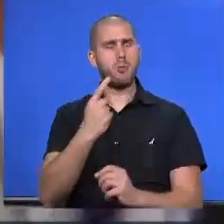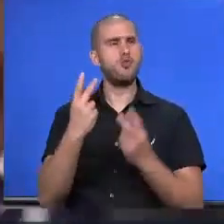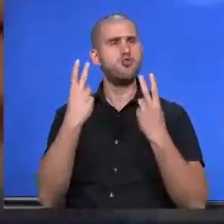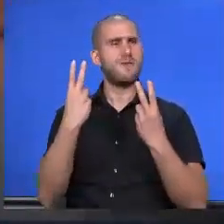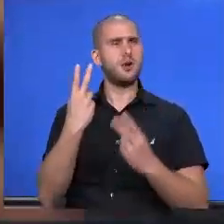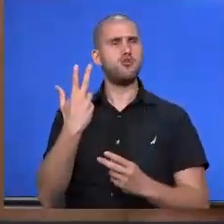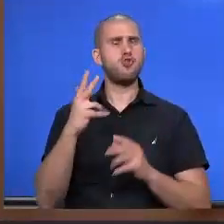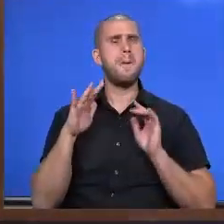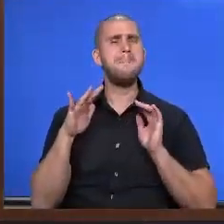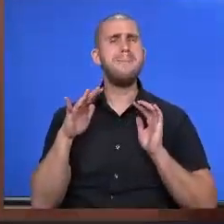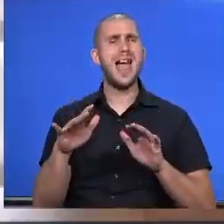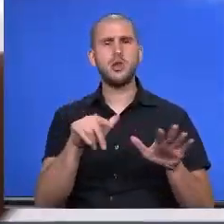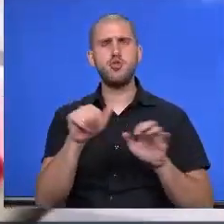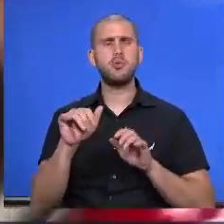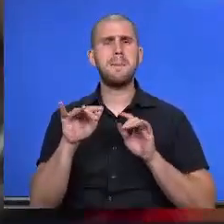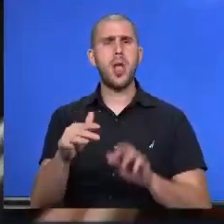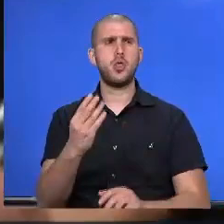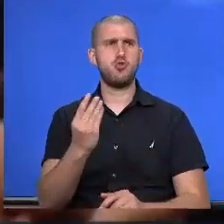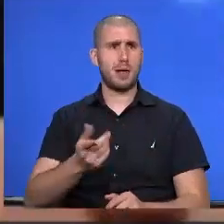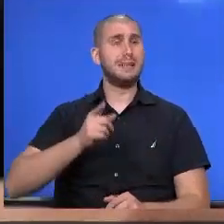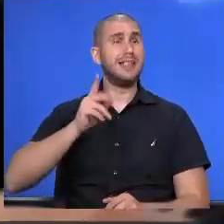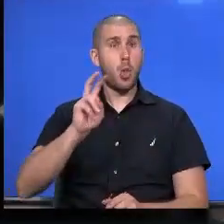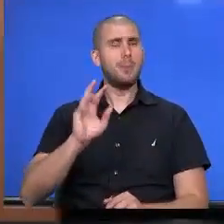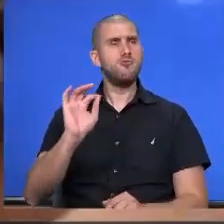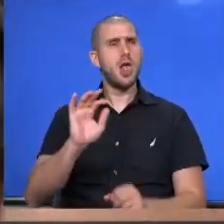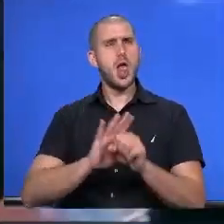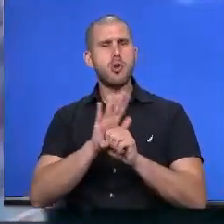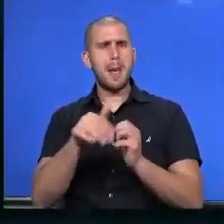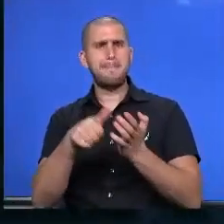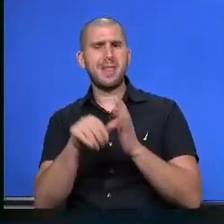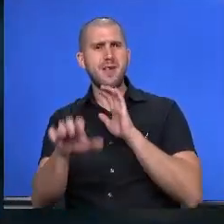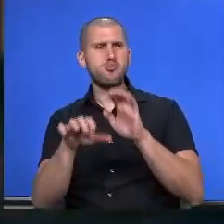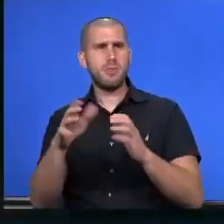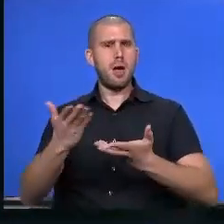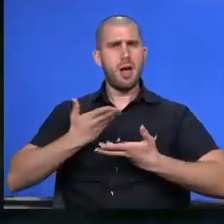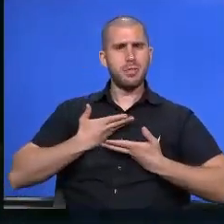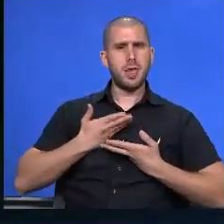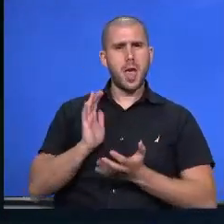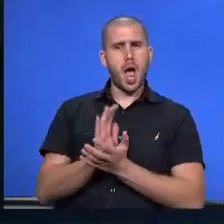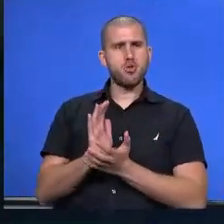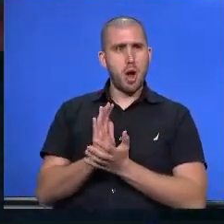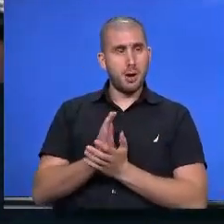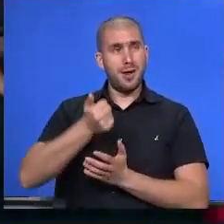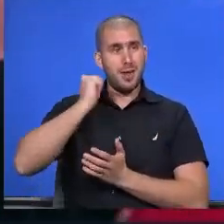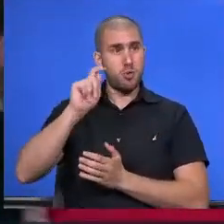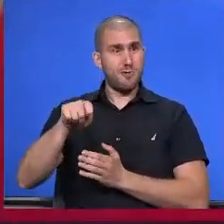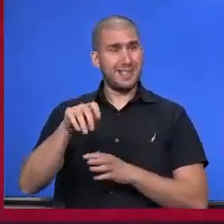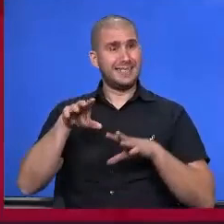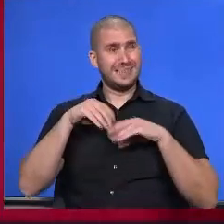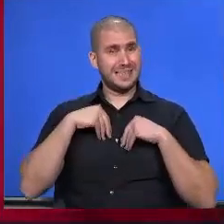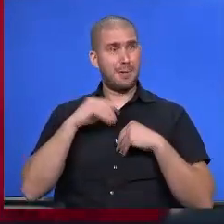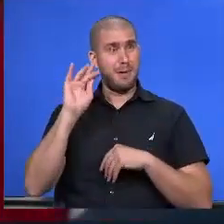על 3.6 מיליארד דולרים, זאת כדי לשכנע בנקים ומשקיעים לתת להם קווי אשראי. אמש השופט הסכים עם